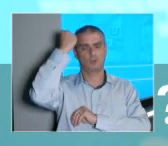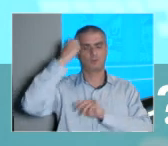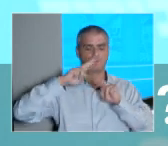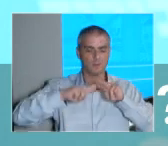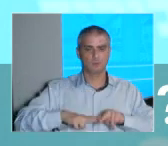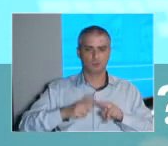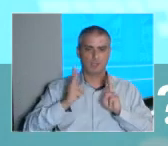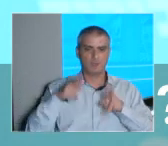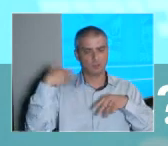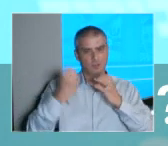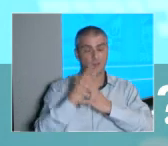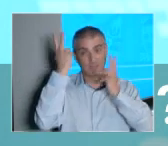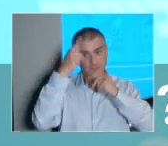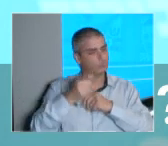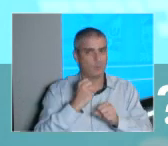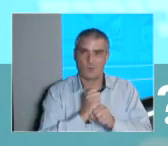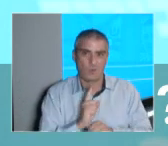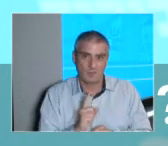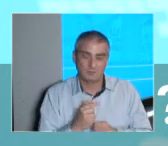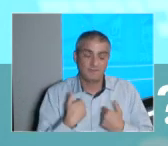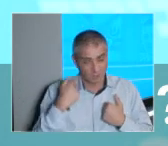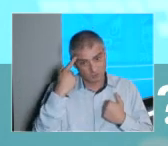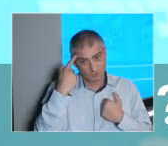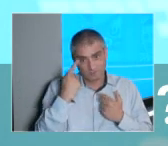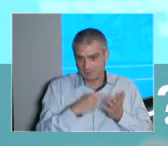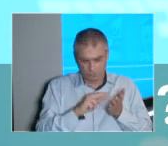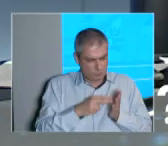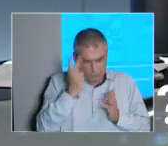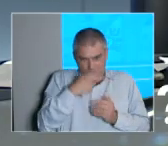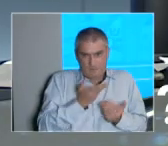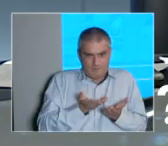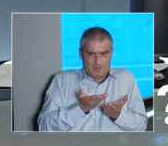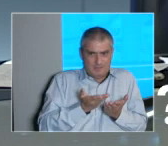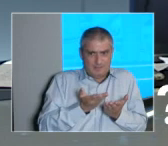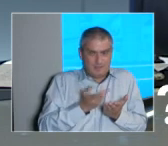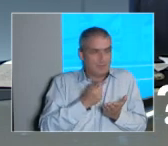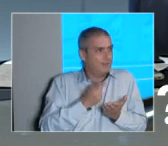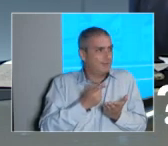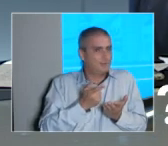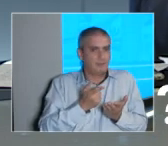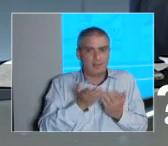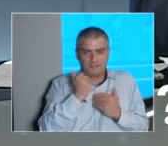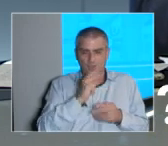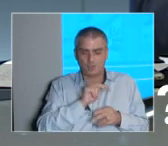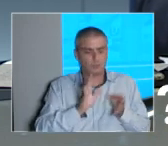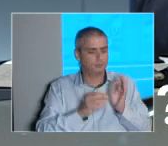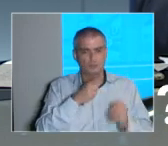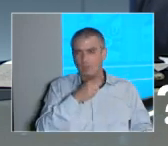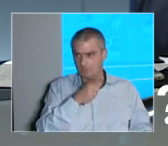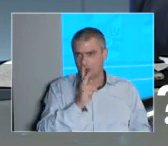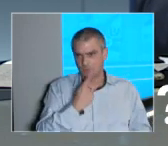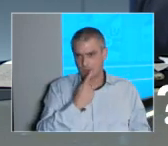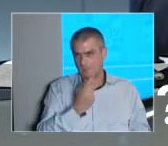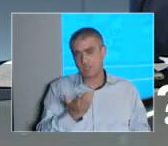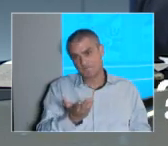משאיר פתוחה את הדרך להסכם. זה הוא לא עושה, ואני חושב מתאים פוליטי, כי הוא מבין את הדבר. לפני הנושא המשפטי... הדחת, רק לפני הנושא המשפטי, אתה, אפשר